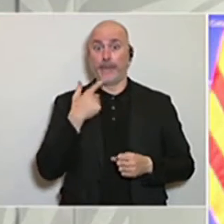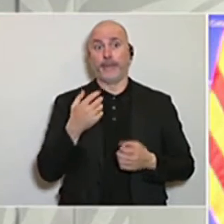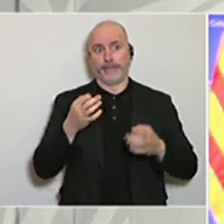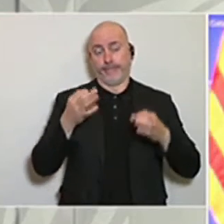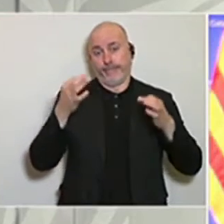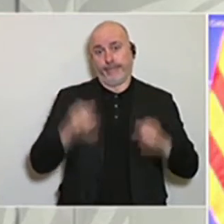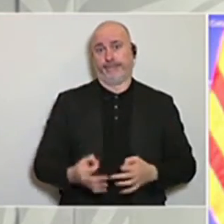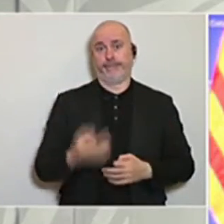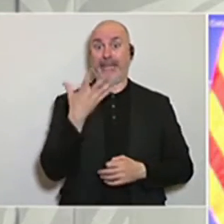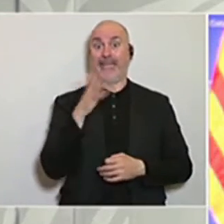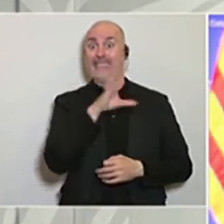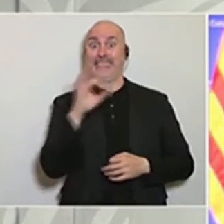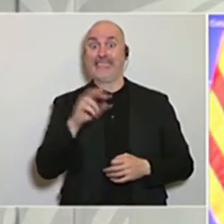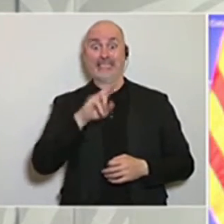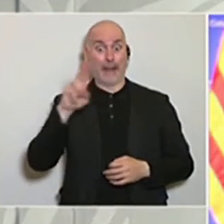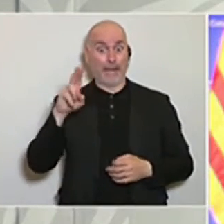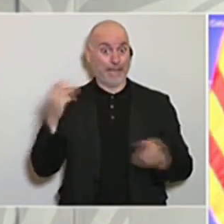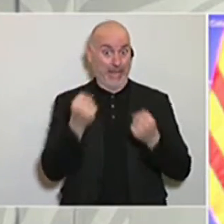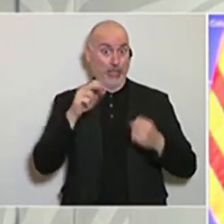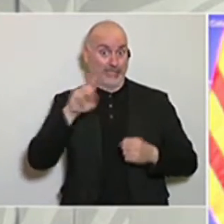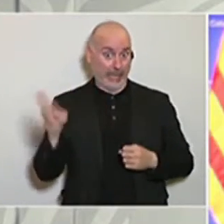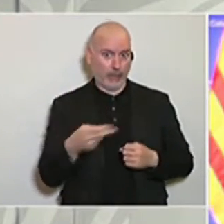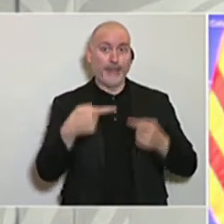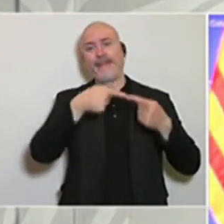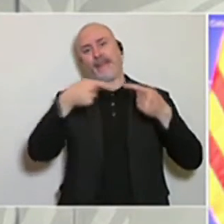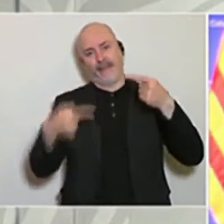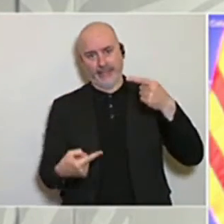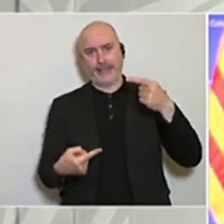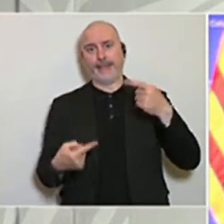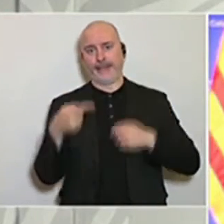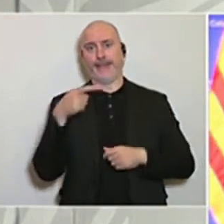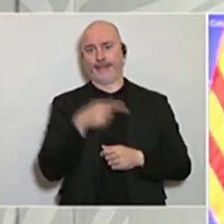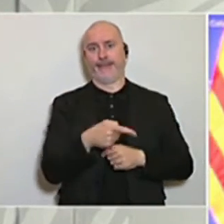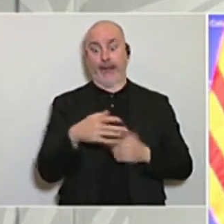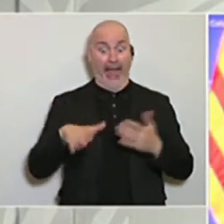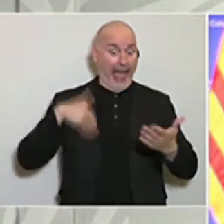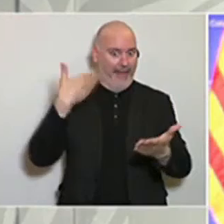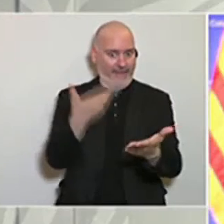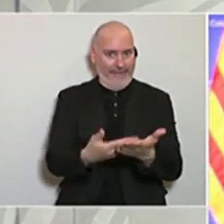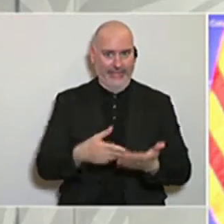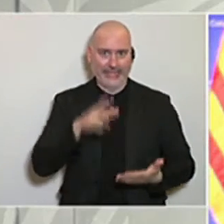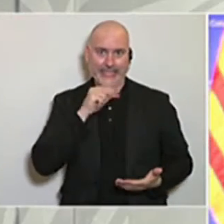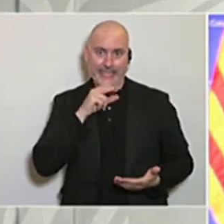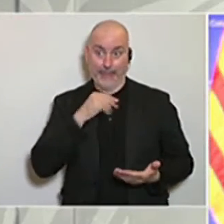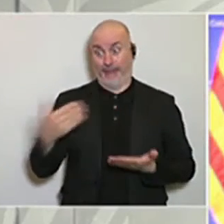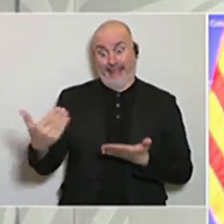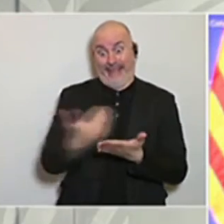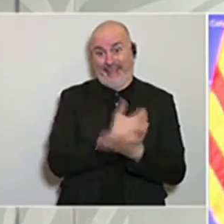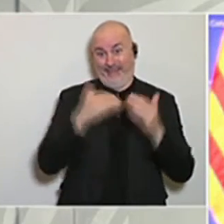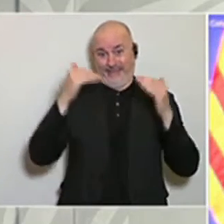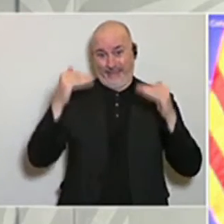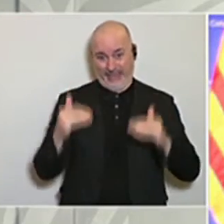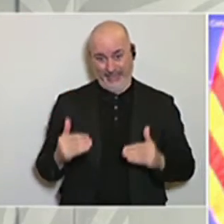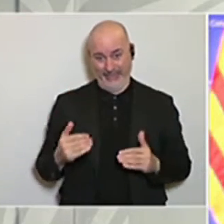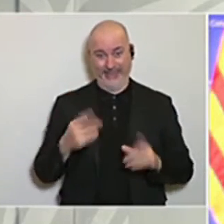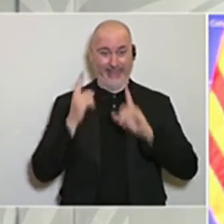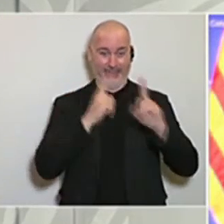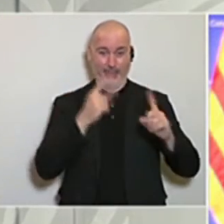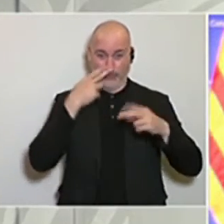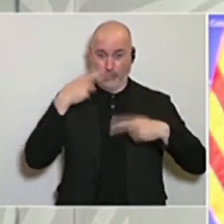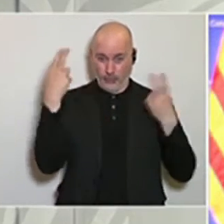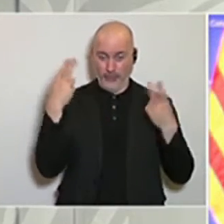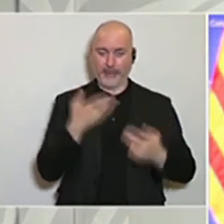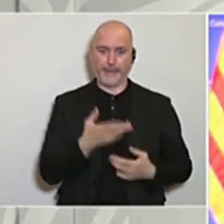doncs, aquest dèficit de 500 milions d'euros en els ingressos previstos en el transport públic. I en el marc de